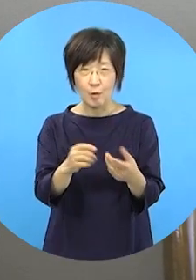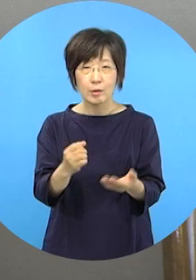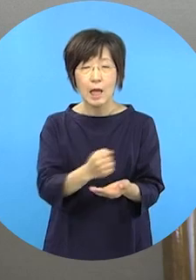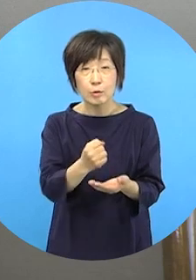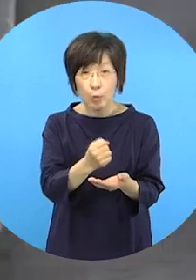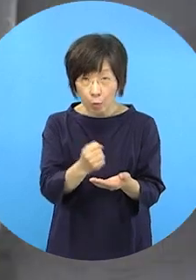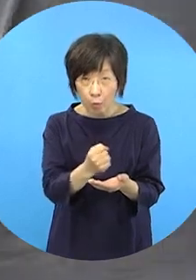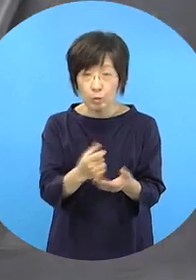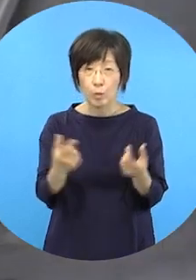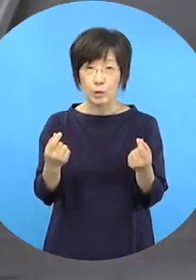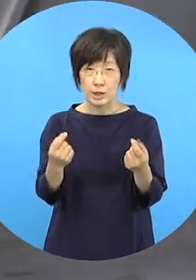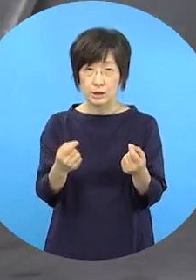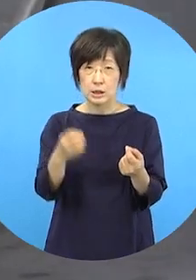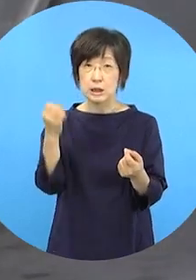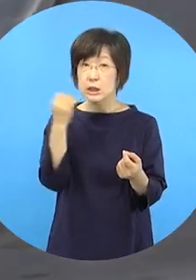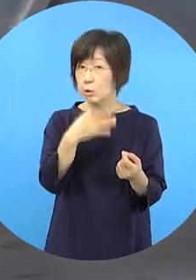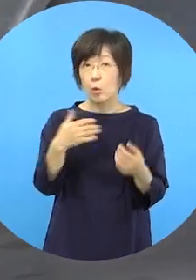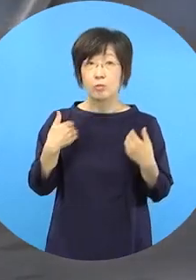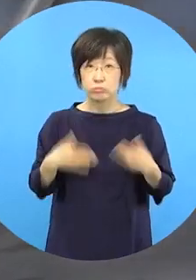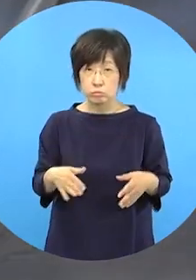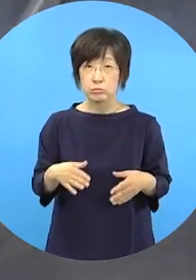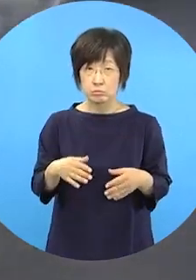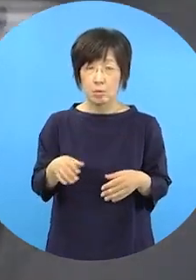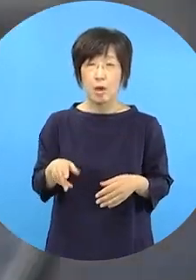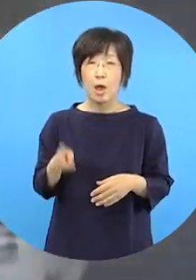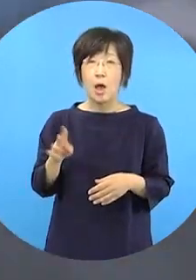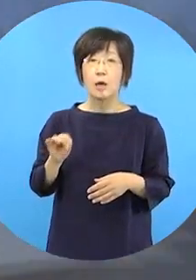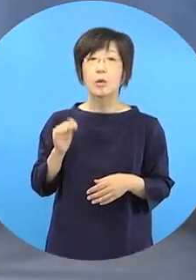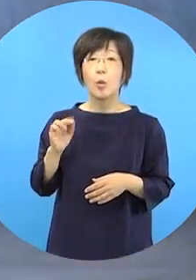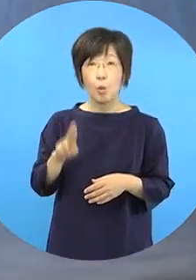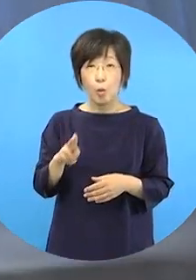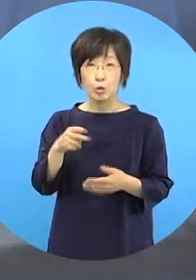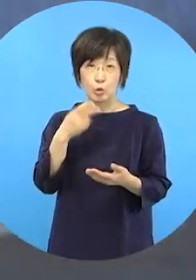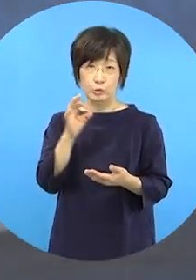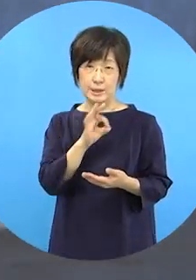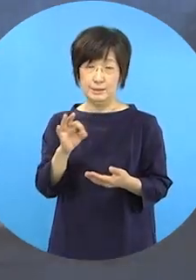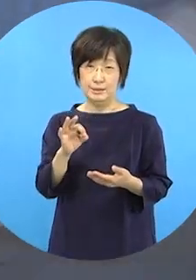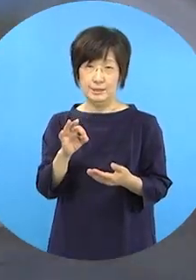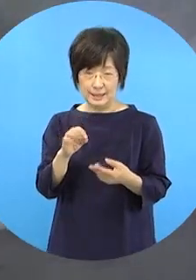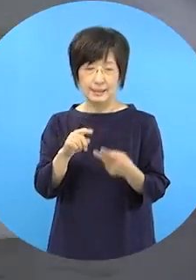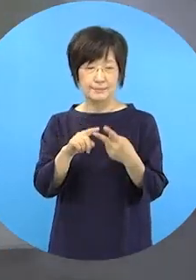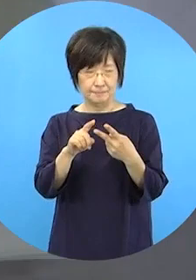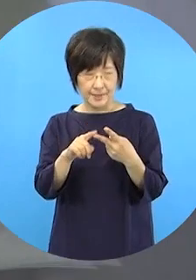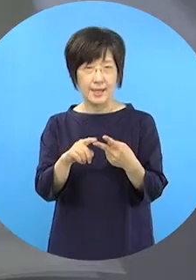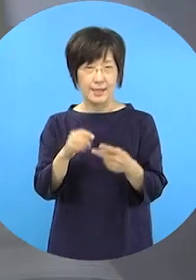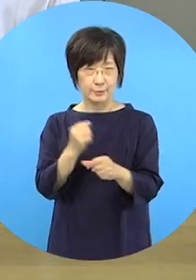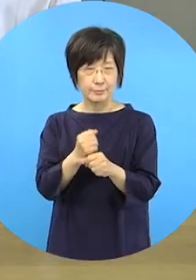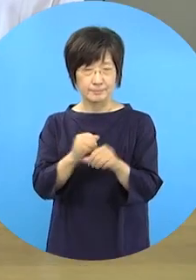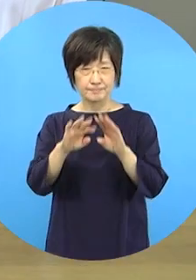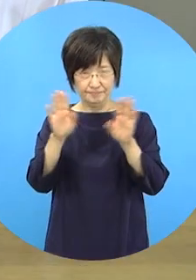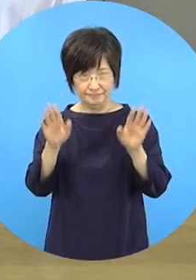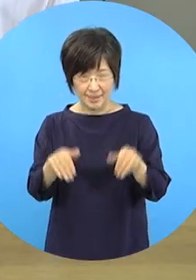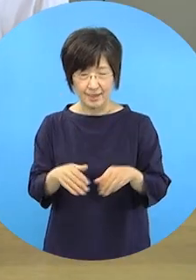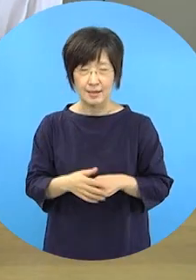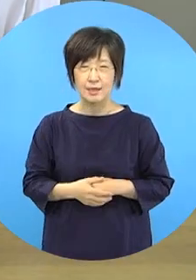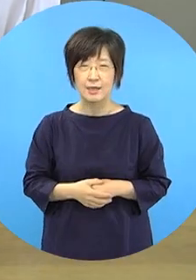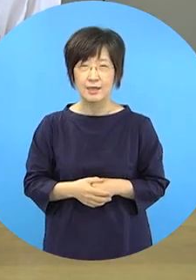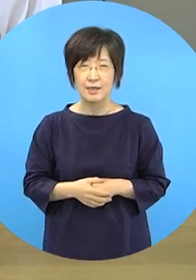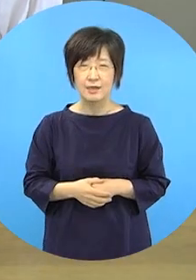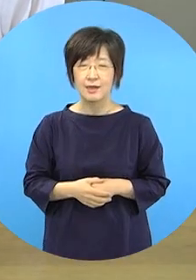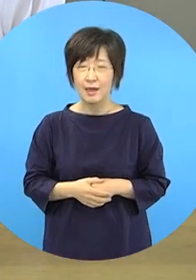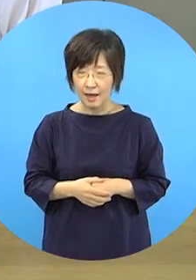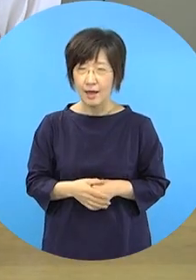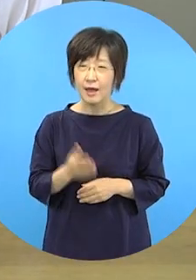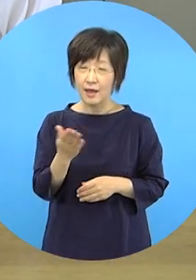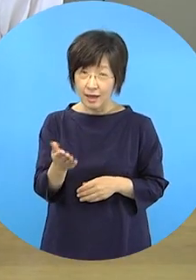にお塩を使わない発酵食品ということで非常に興味を持って今作らさせてもらってます。 トキワ食品